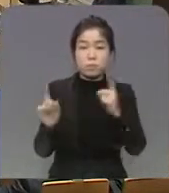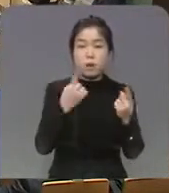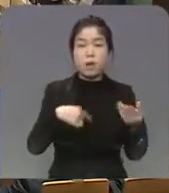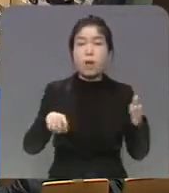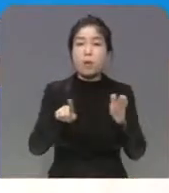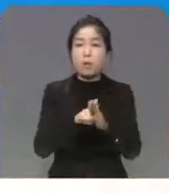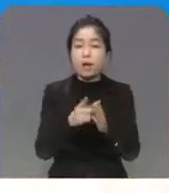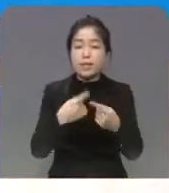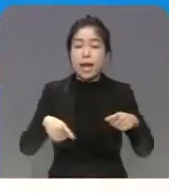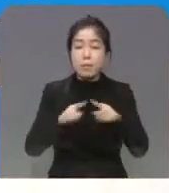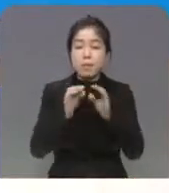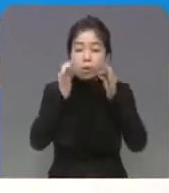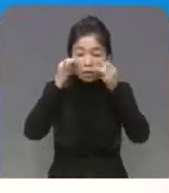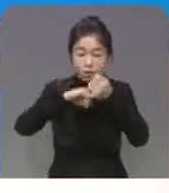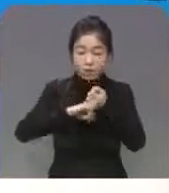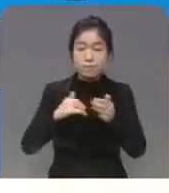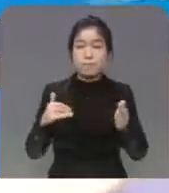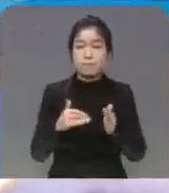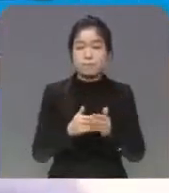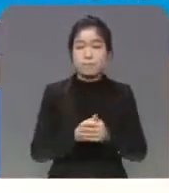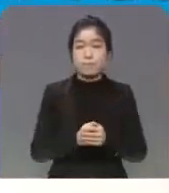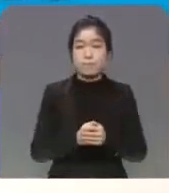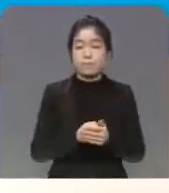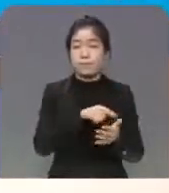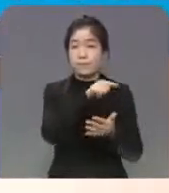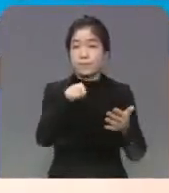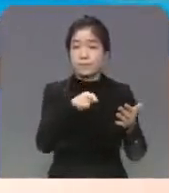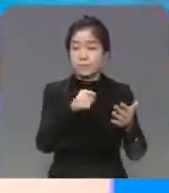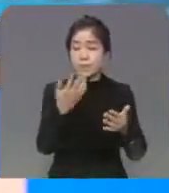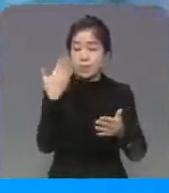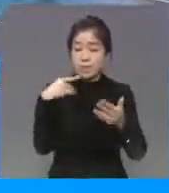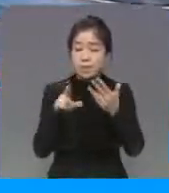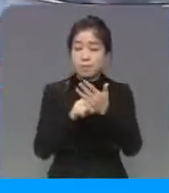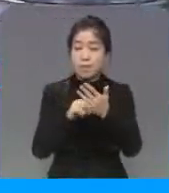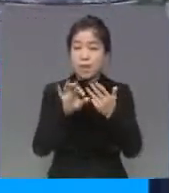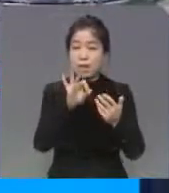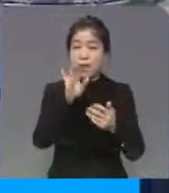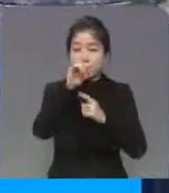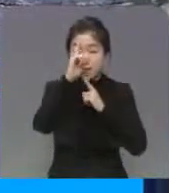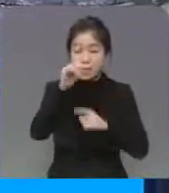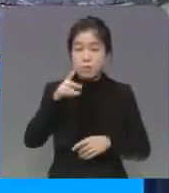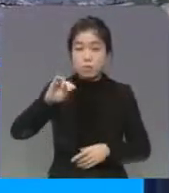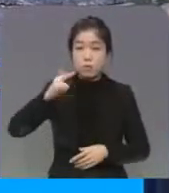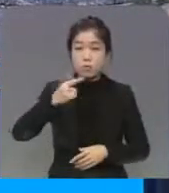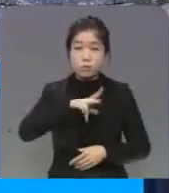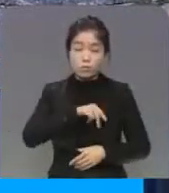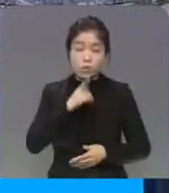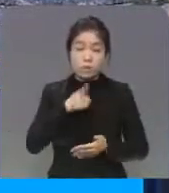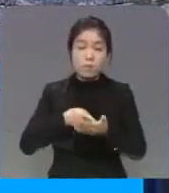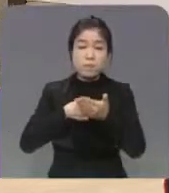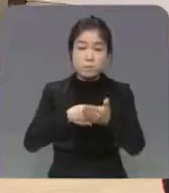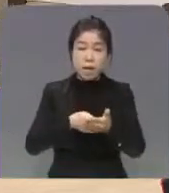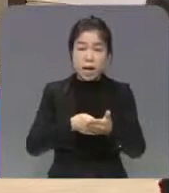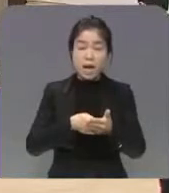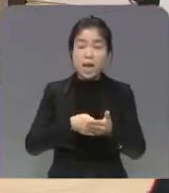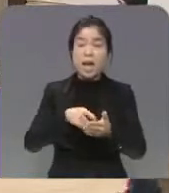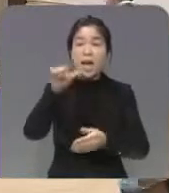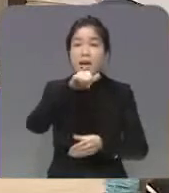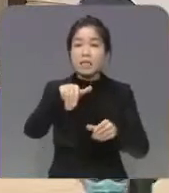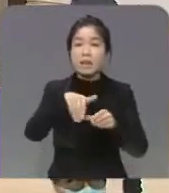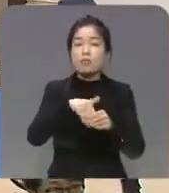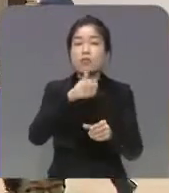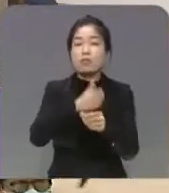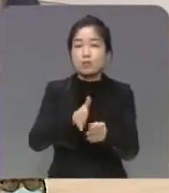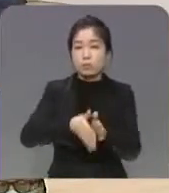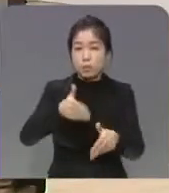위해서 함께 노력하기로 했습니다. 이들 단체는 지난 8월 이병훈 의원이 발의한 아시아문화중심도시 조성에 관한